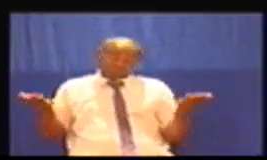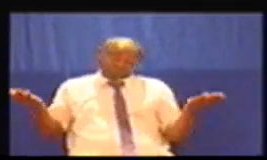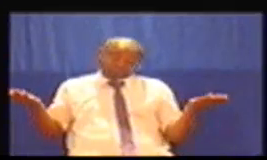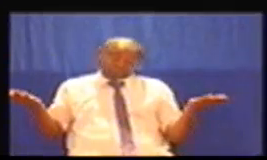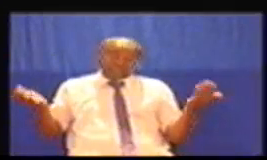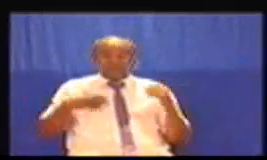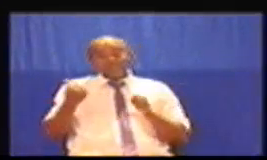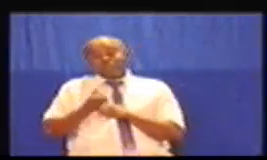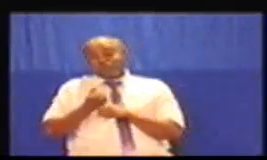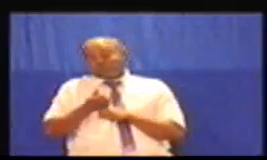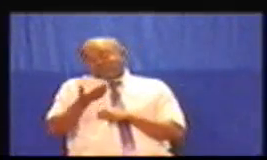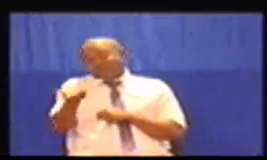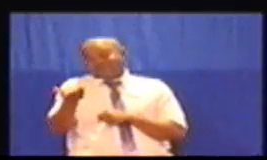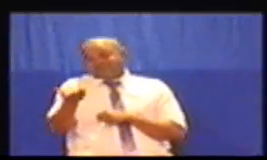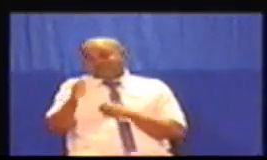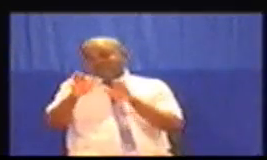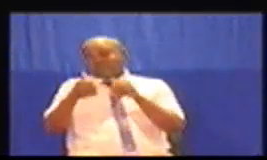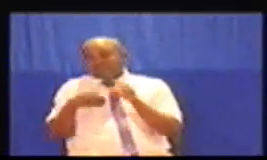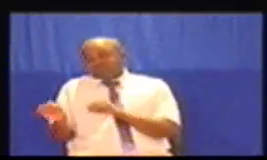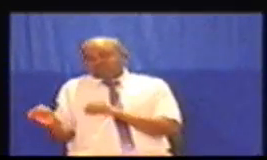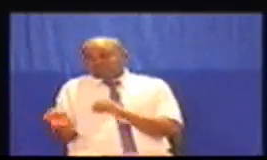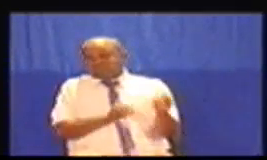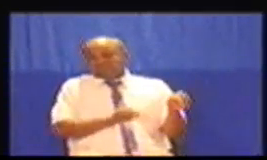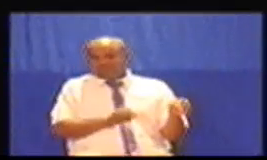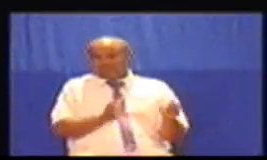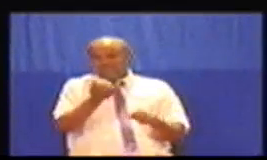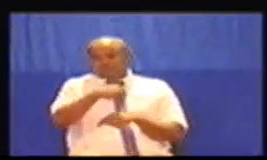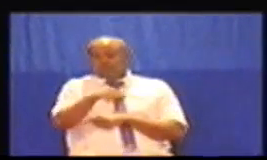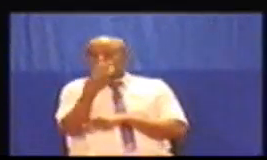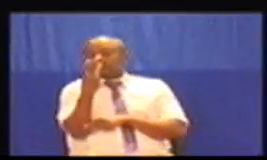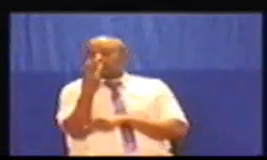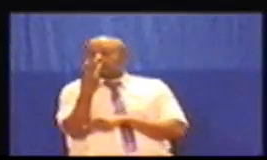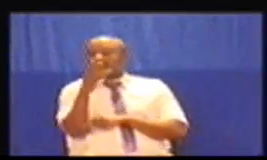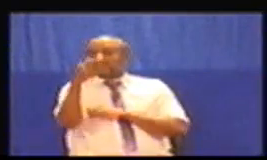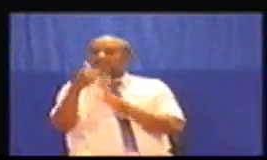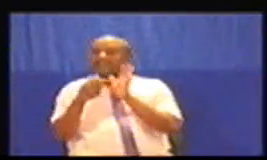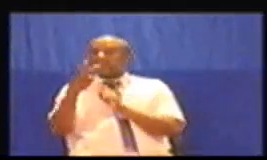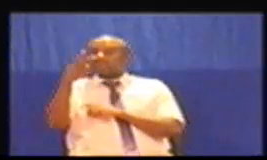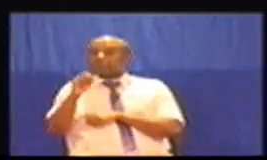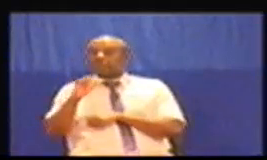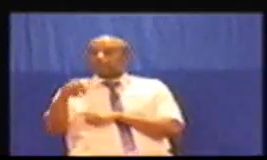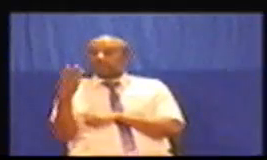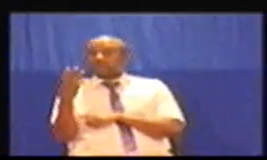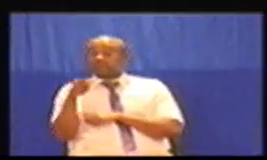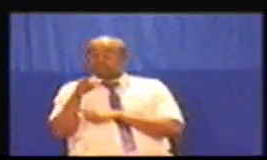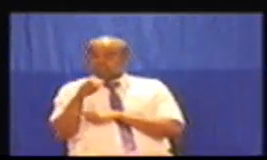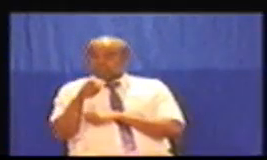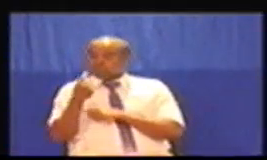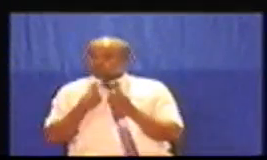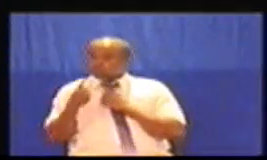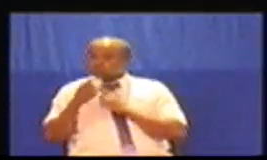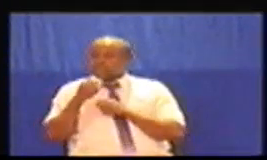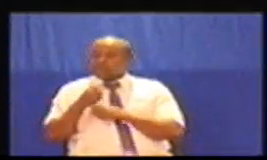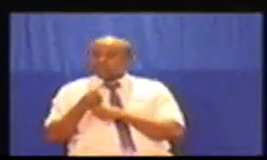niahirishe shughuli za bunge hadi siku ya Jumatatu tarehe 20 mwezi wa 4, siku ambayo tutakuwa na bajeti ya Wizara ya Madini.